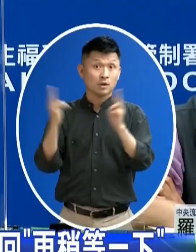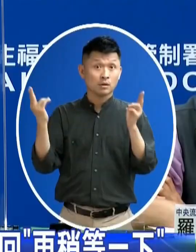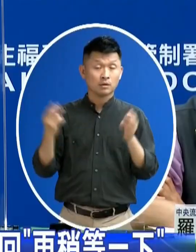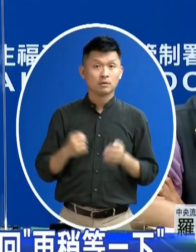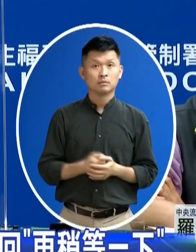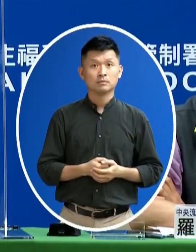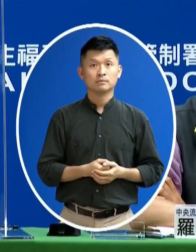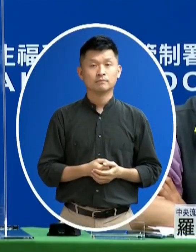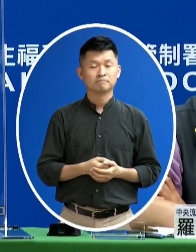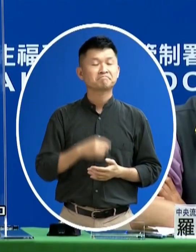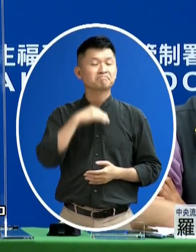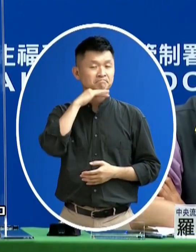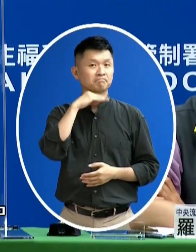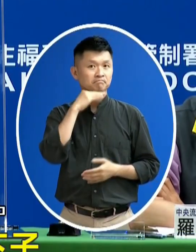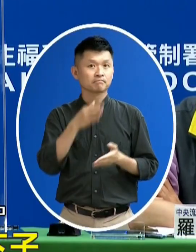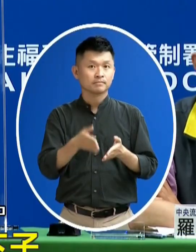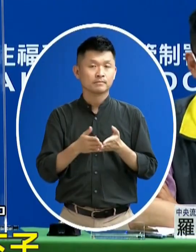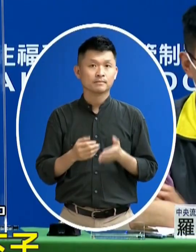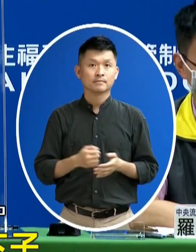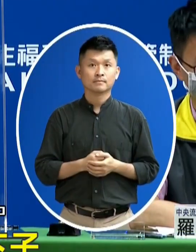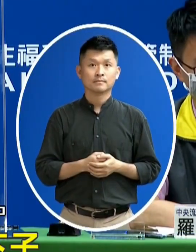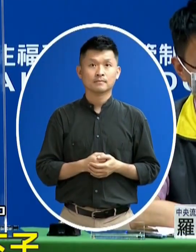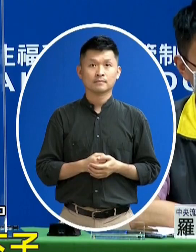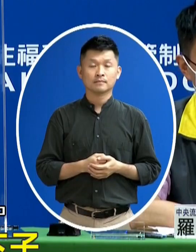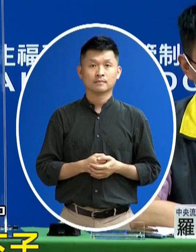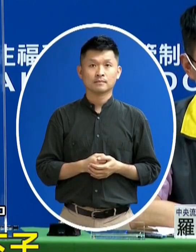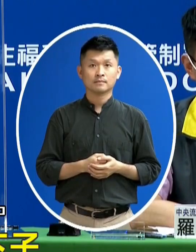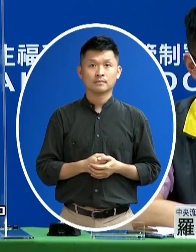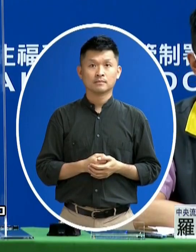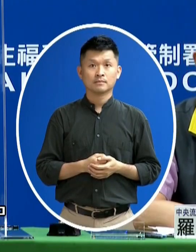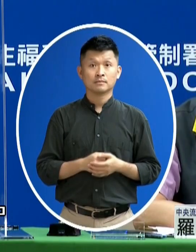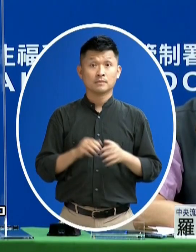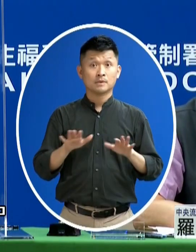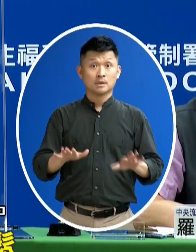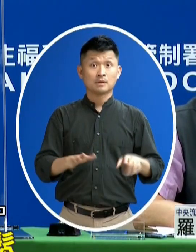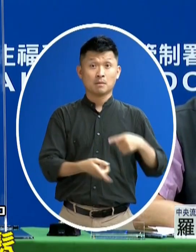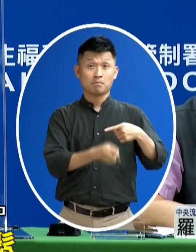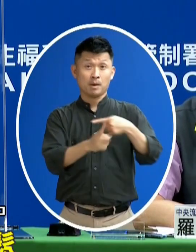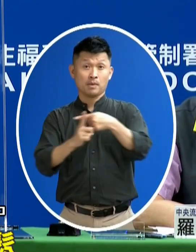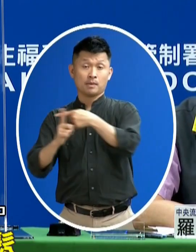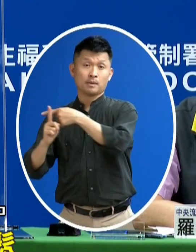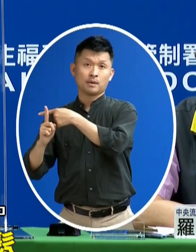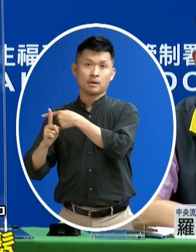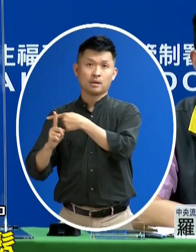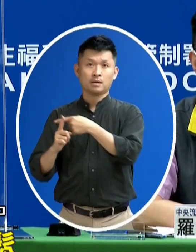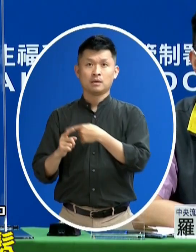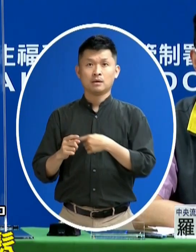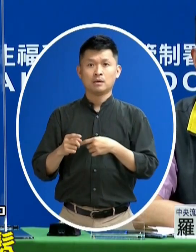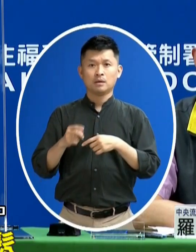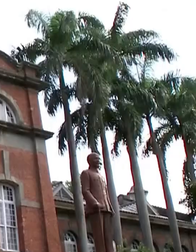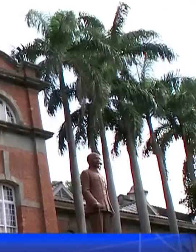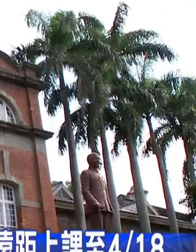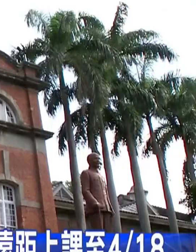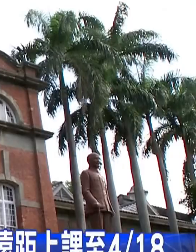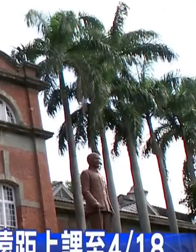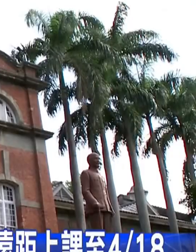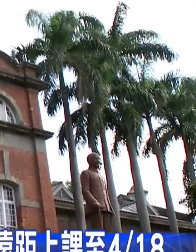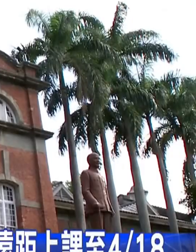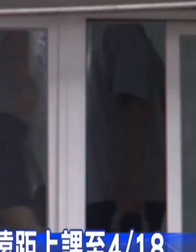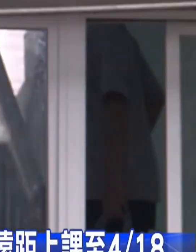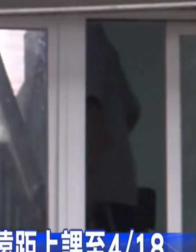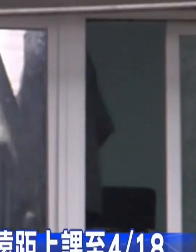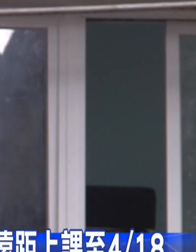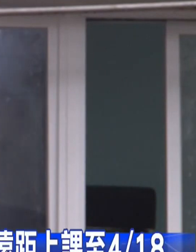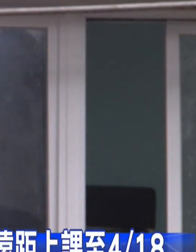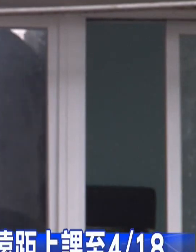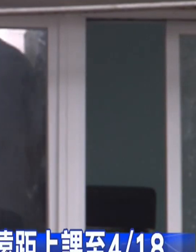年？ 稍微再等一下，我们现在 NPI 大概一下子在这个时候，我们不会来特别的来放松了。 疫情烧进校